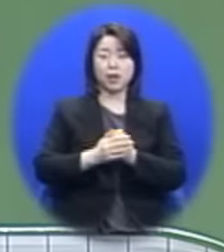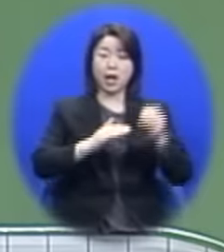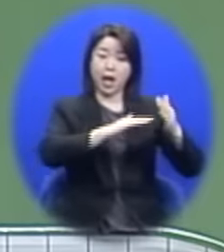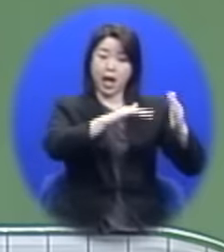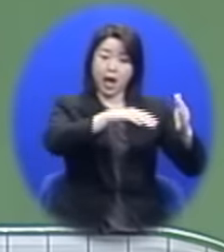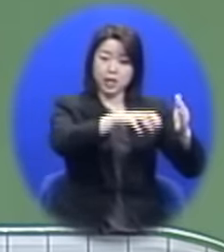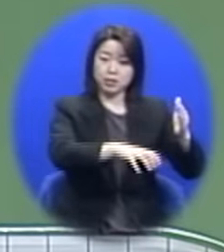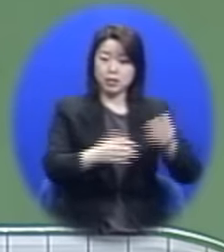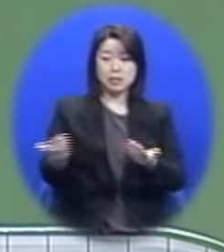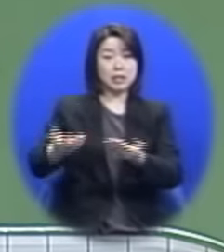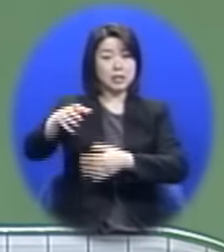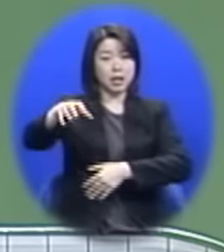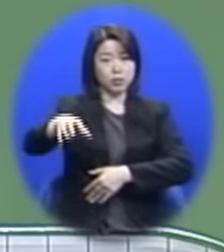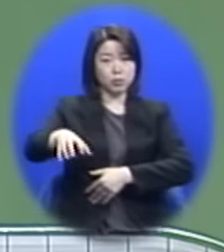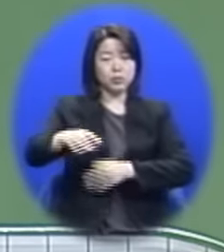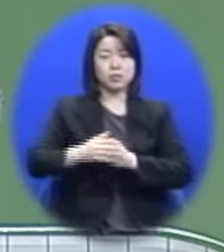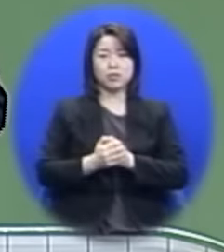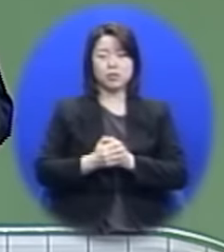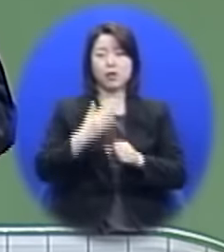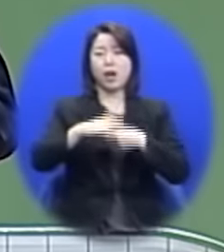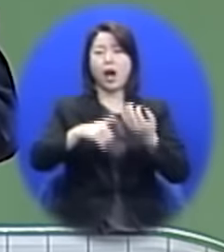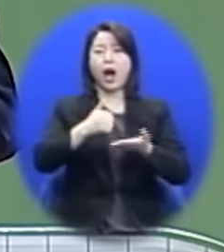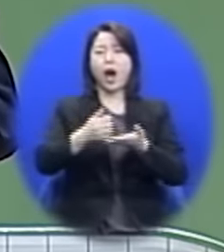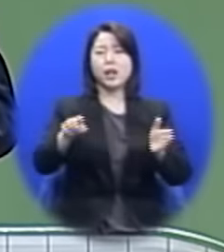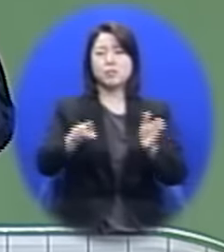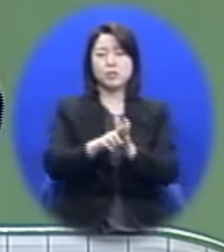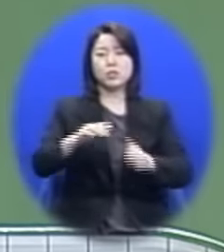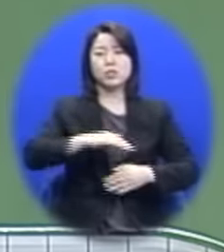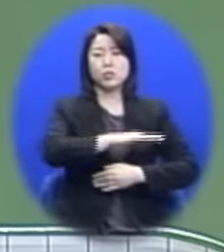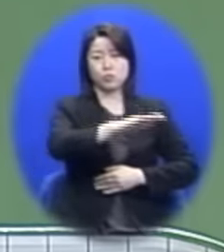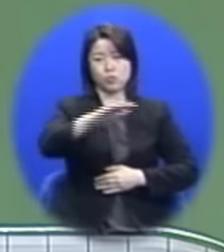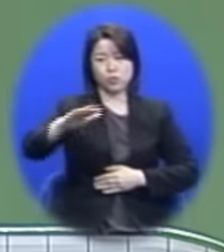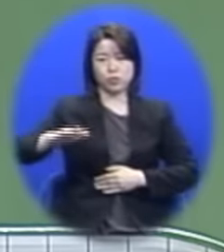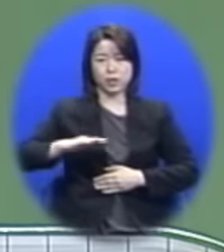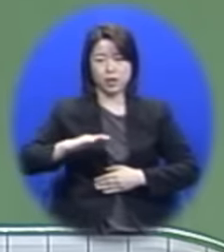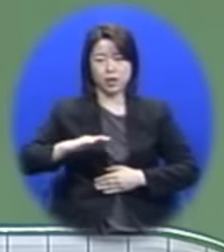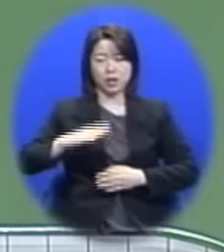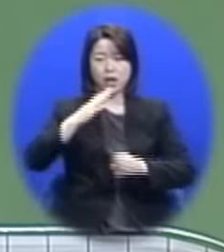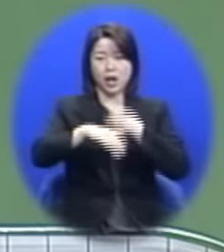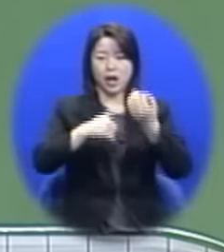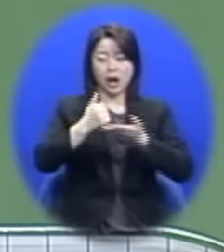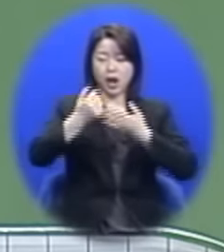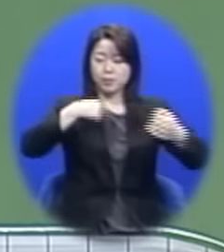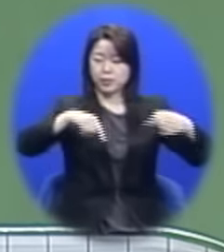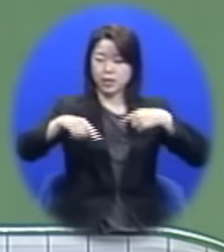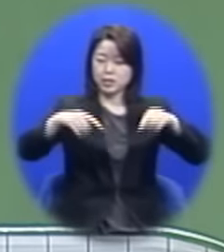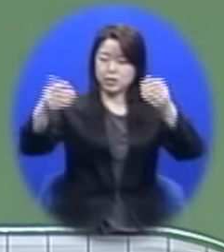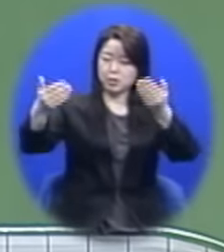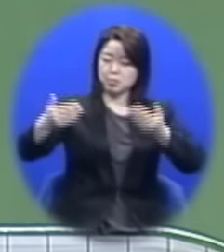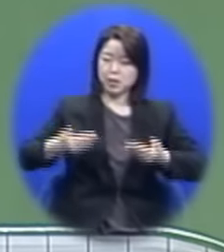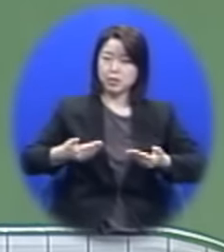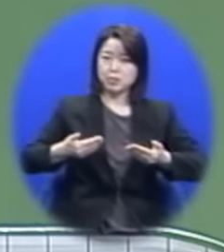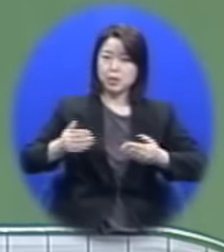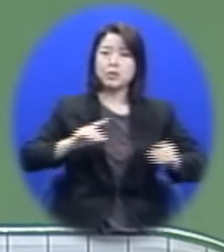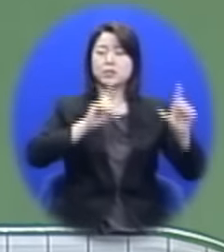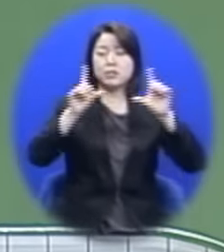가정에서, 일터에서 하나님을 믿는 우리들이 하나님의 다스림을 받으면서 사는 것.